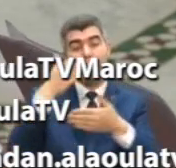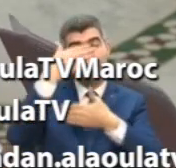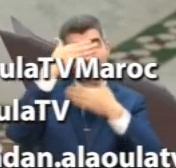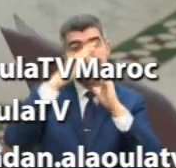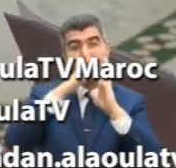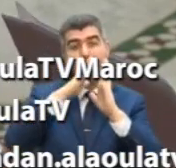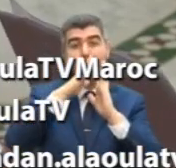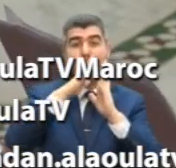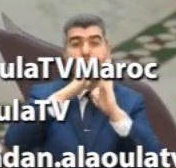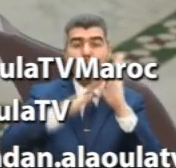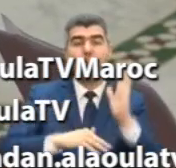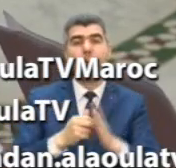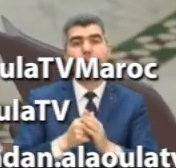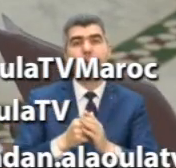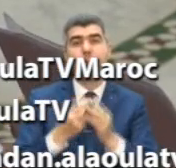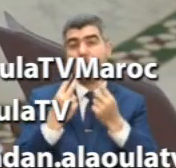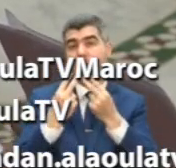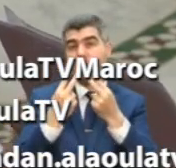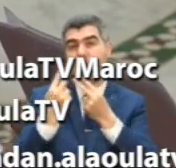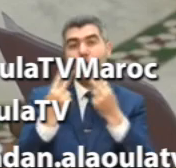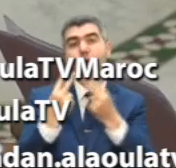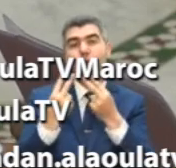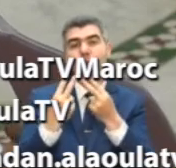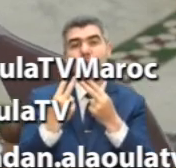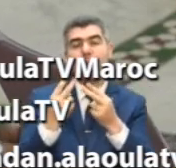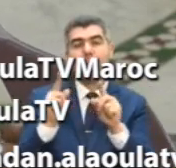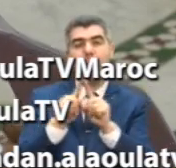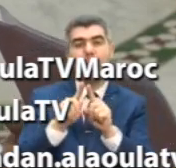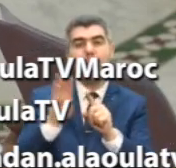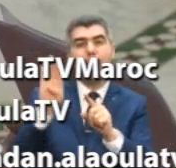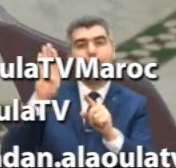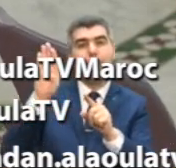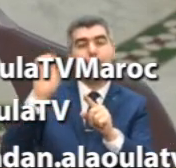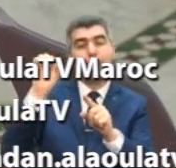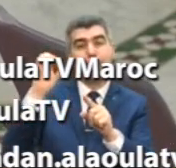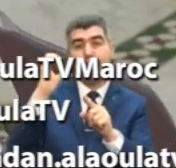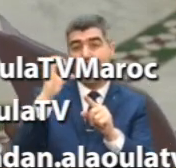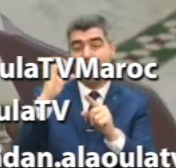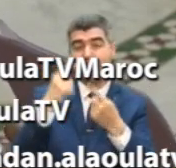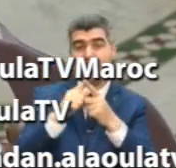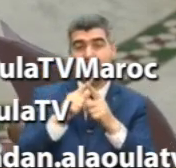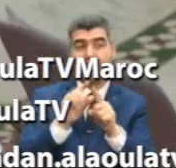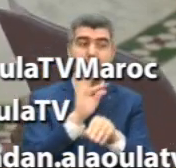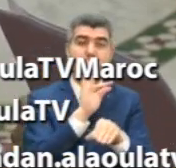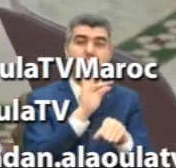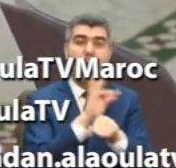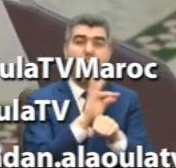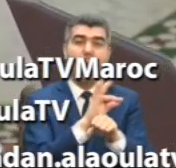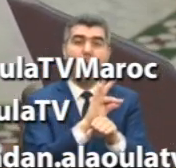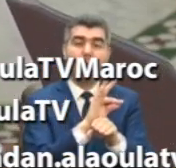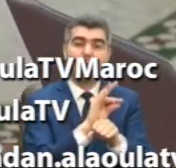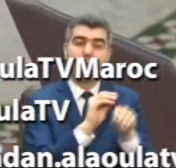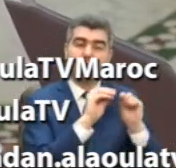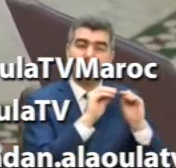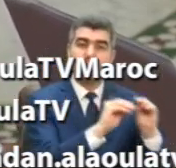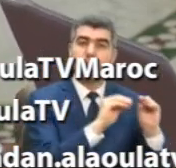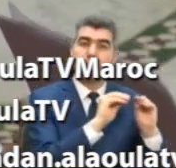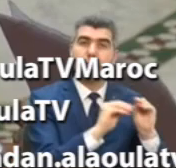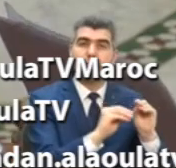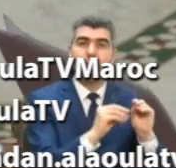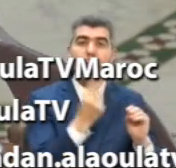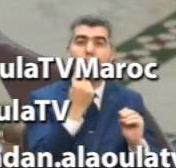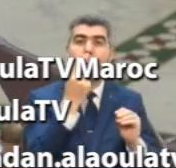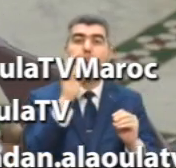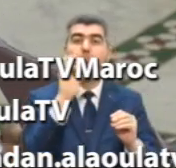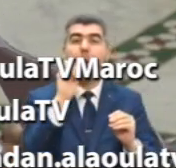الوطني في 22 مسلك للبكالوريا المهنية، وتدرس الحصص المهنية تقريبا في 200